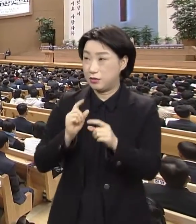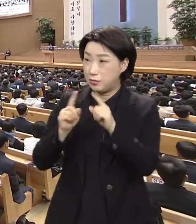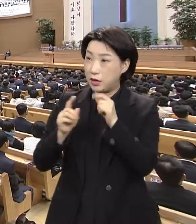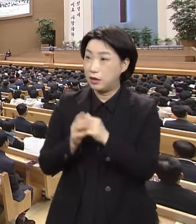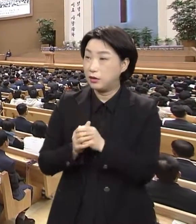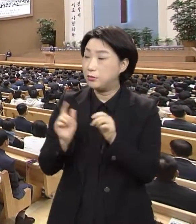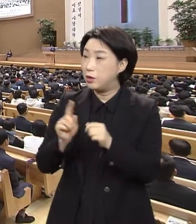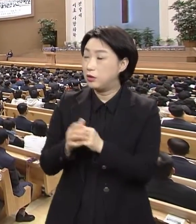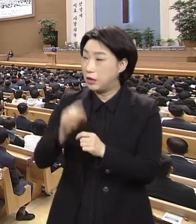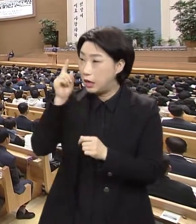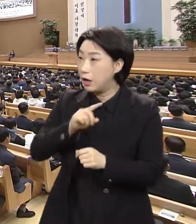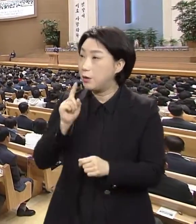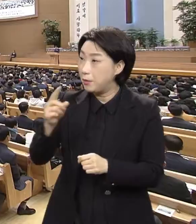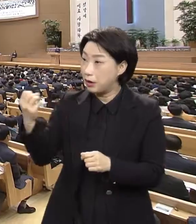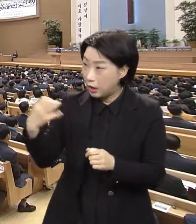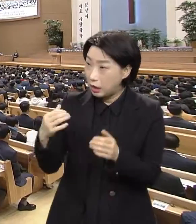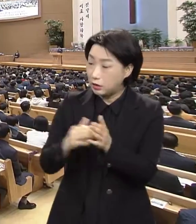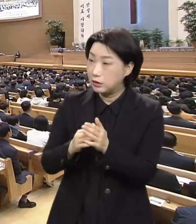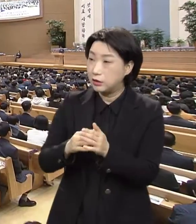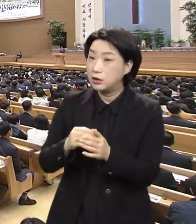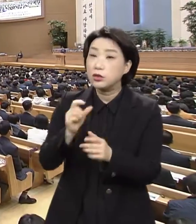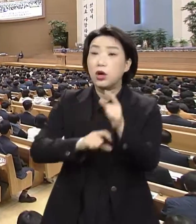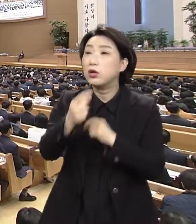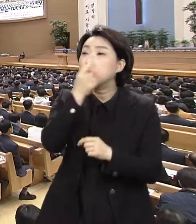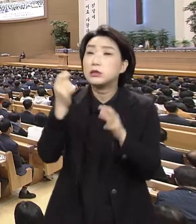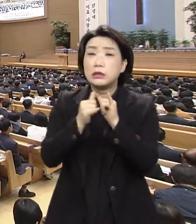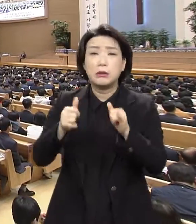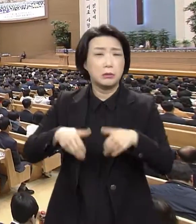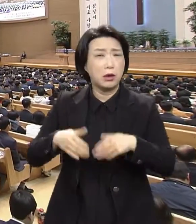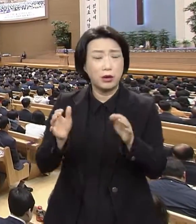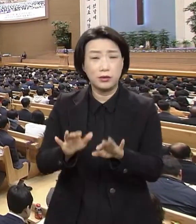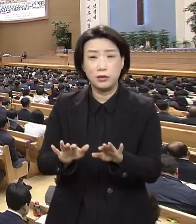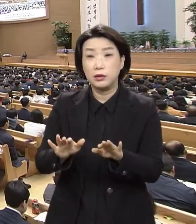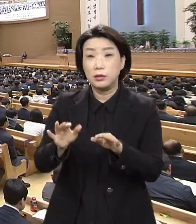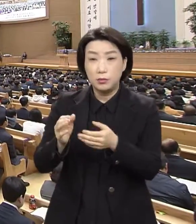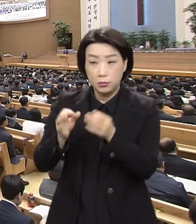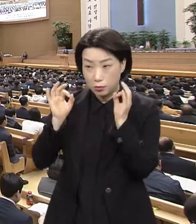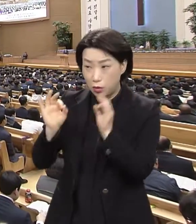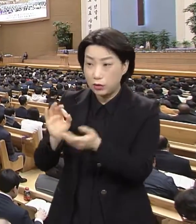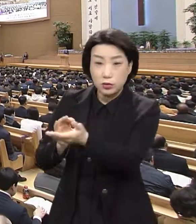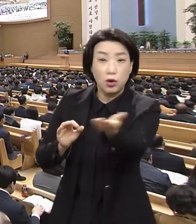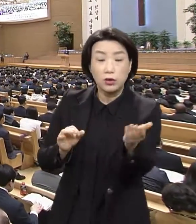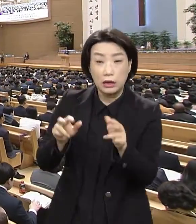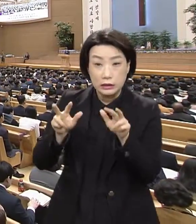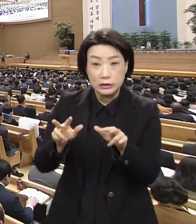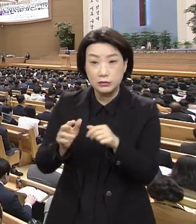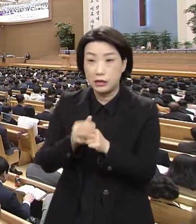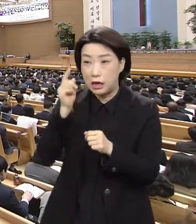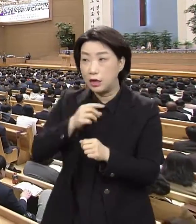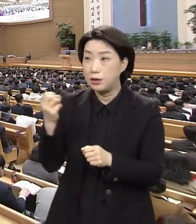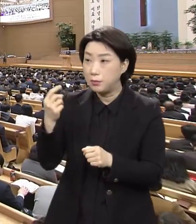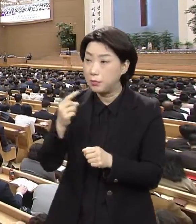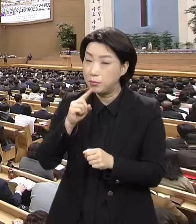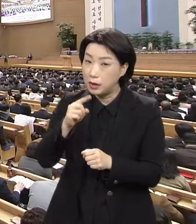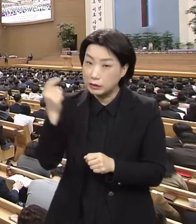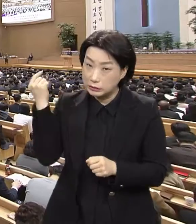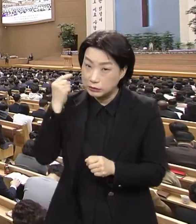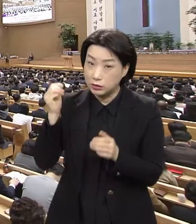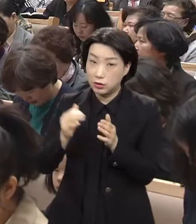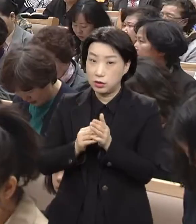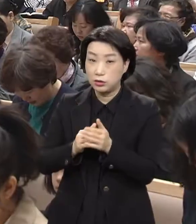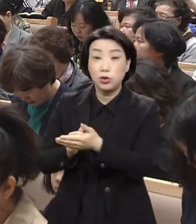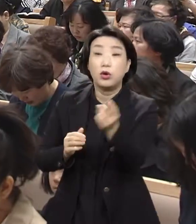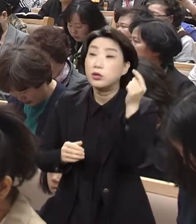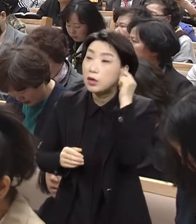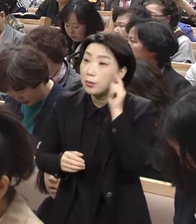저가 참람한 말을 하였으니 어찌 더 증인을 요구하리요. 보라 너희가 지금 이 참람한 말을 들었도다.